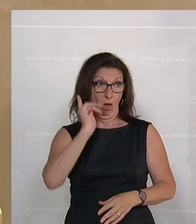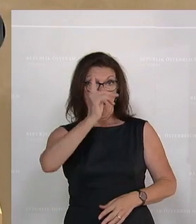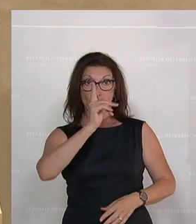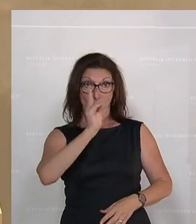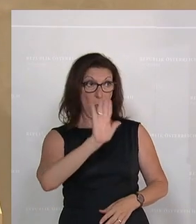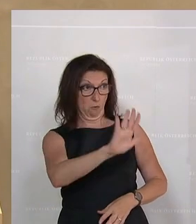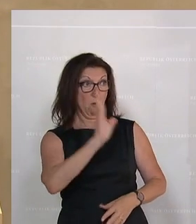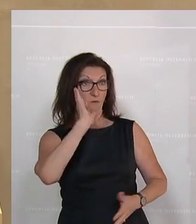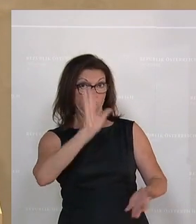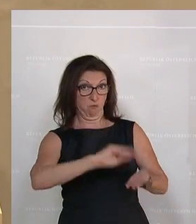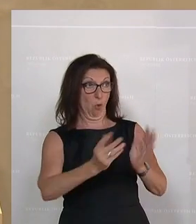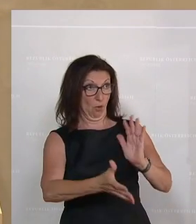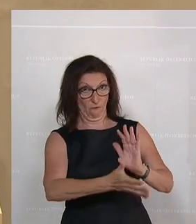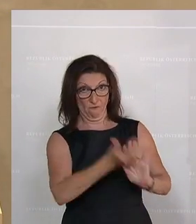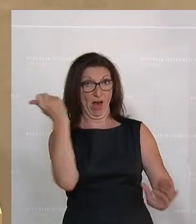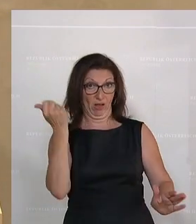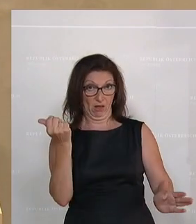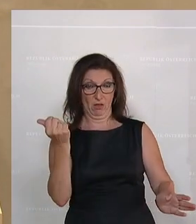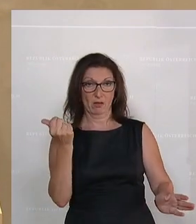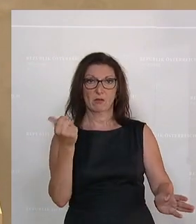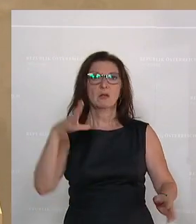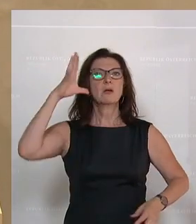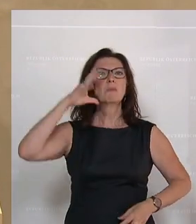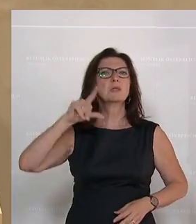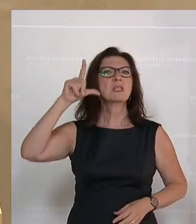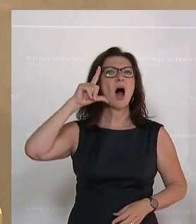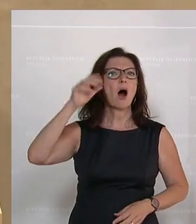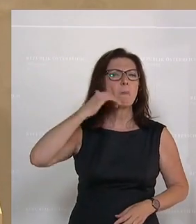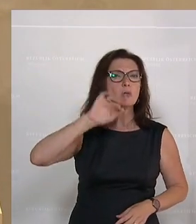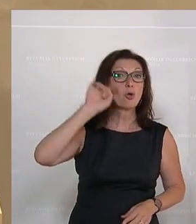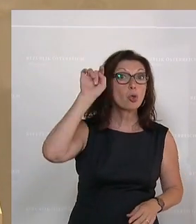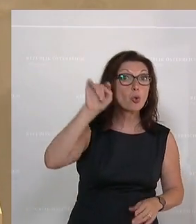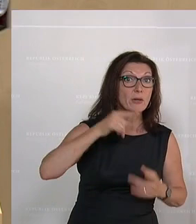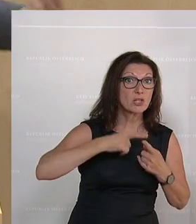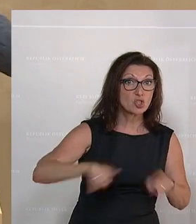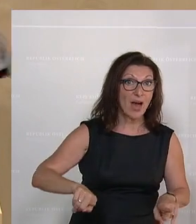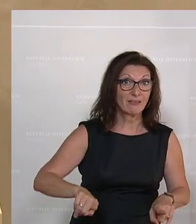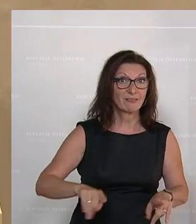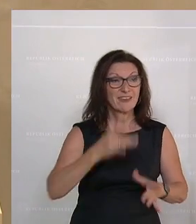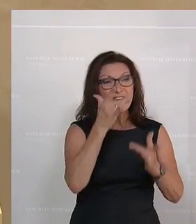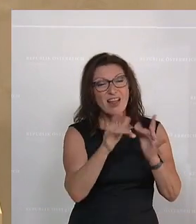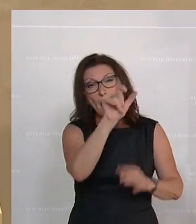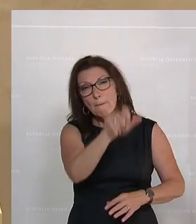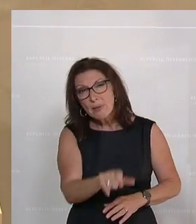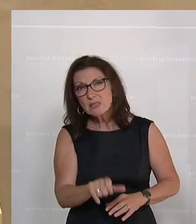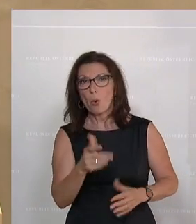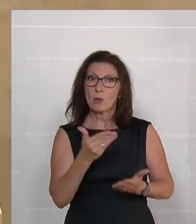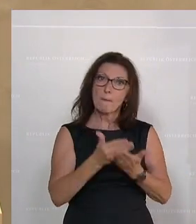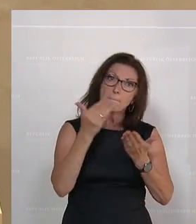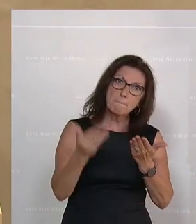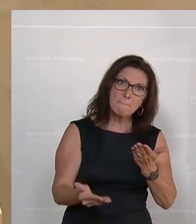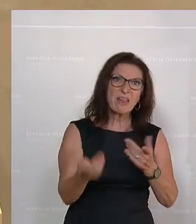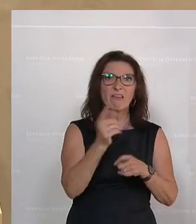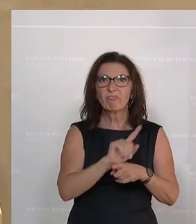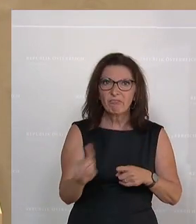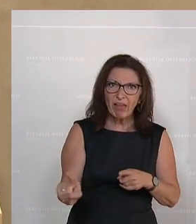und kommt in der bezirkshauptmannschaft fahren und dort wird entschieden ob man dem vielleicht die miete die offene miete